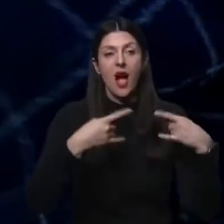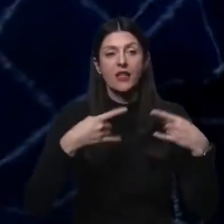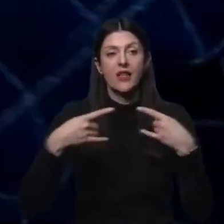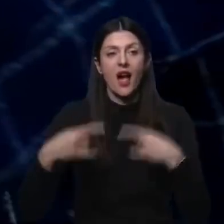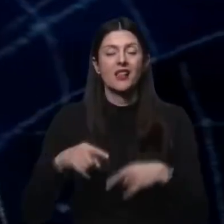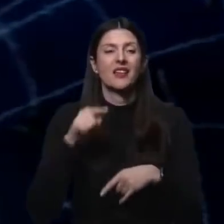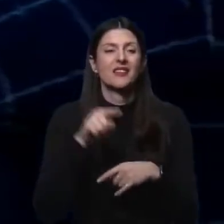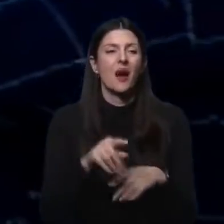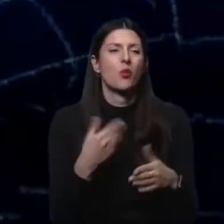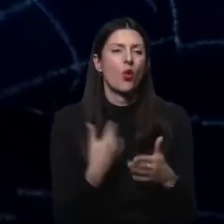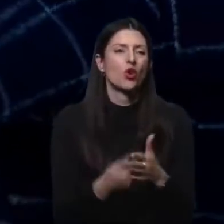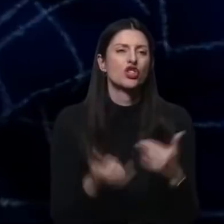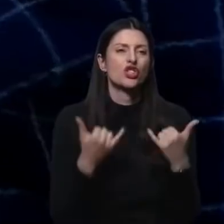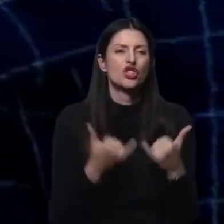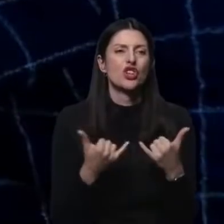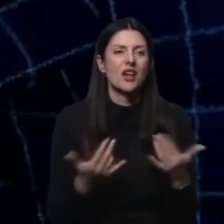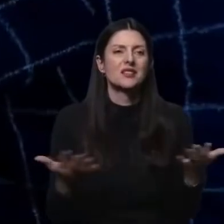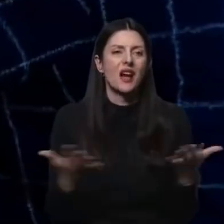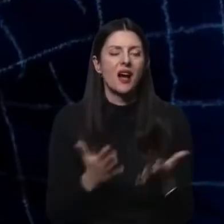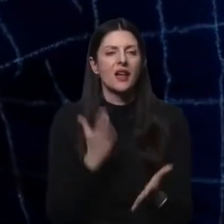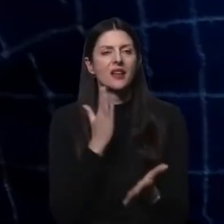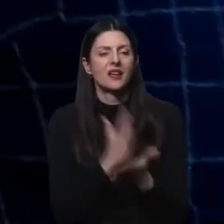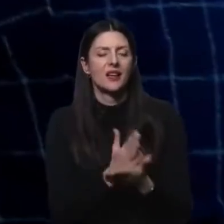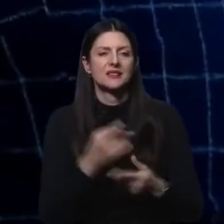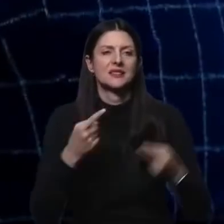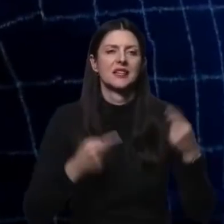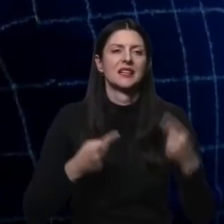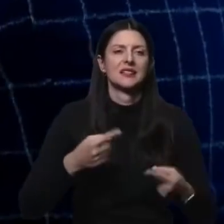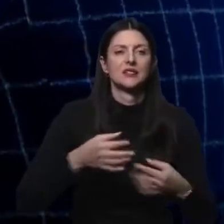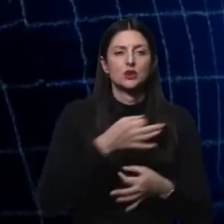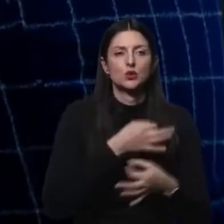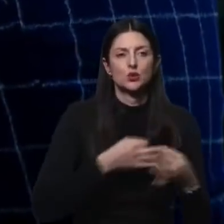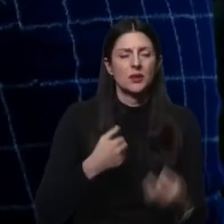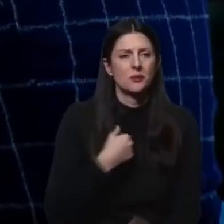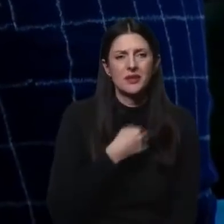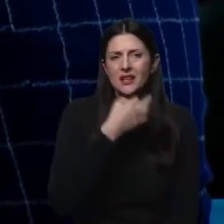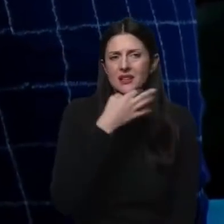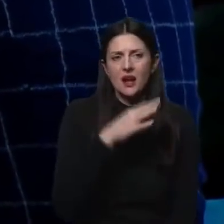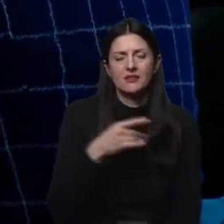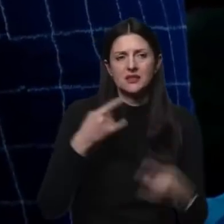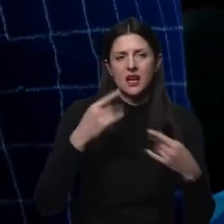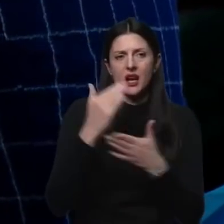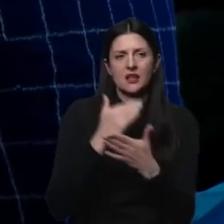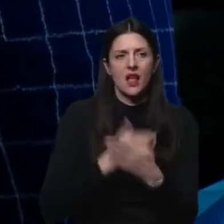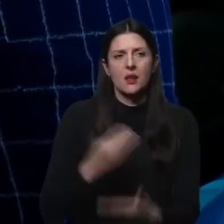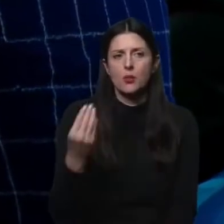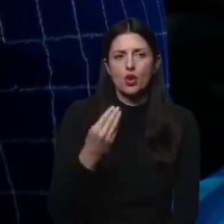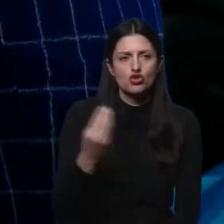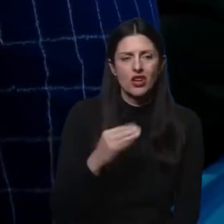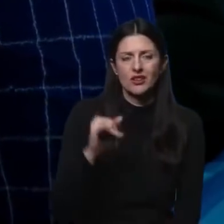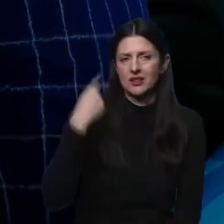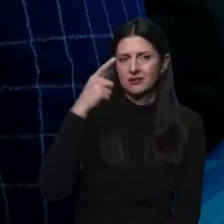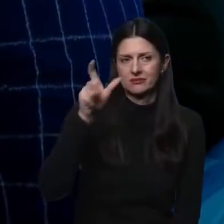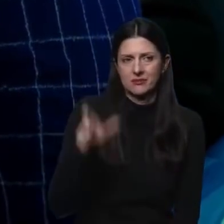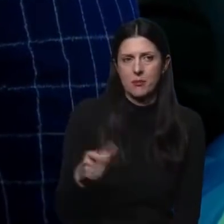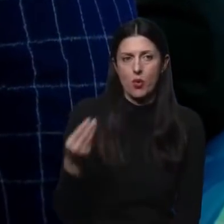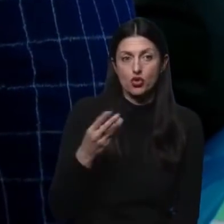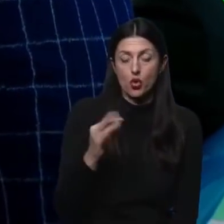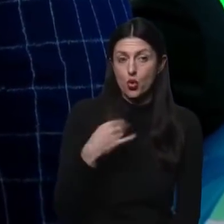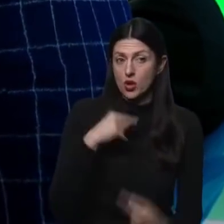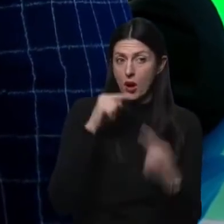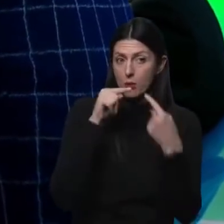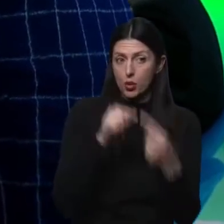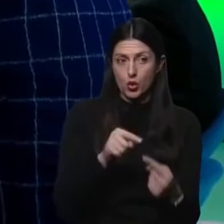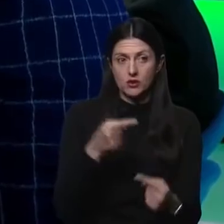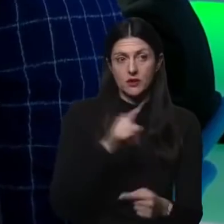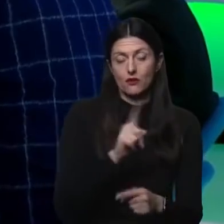сейчас какая-то есть дискуссия. Мне не нравятся каналы Порошенко, как и сам Порошенко. Но я против того, чтобы их